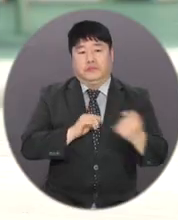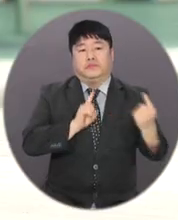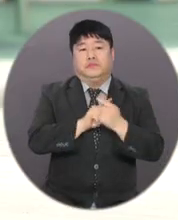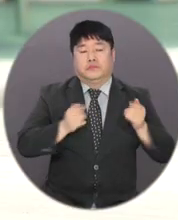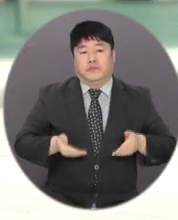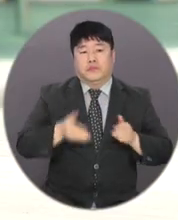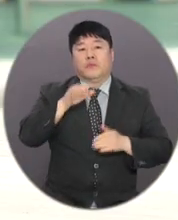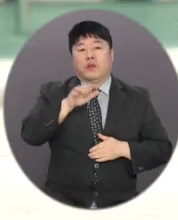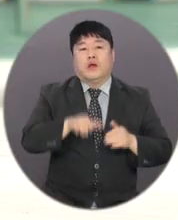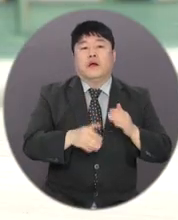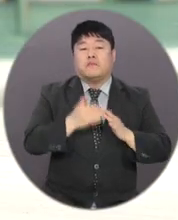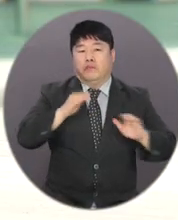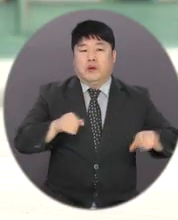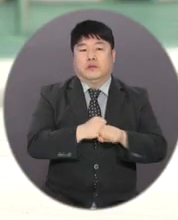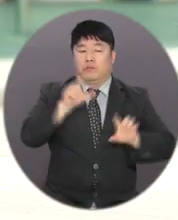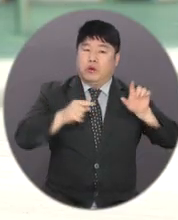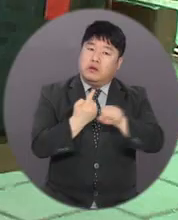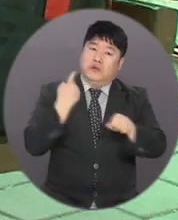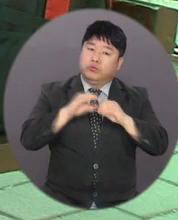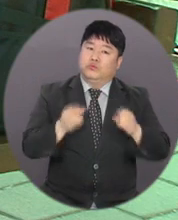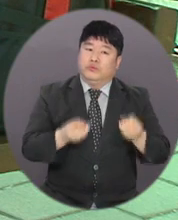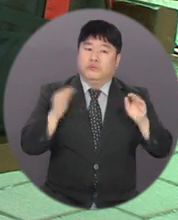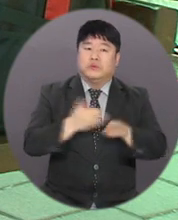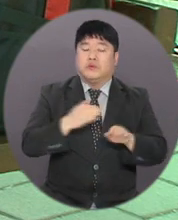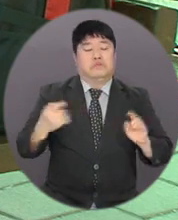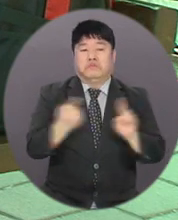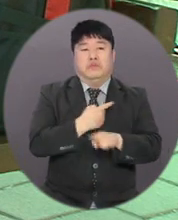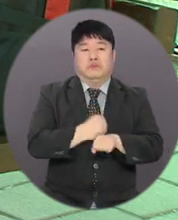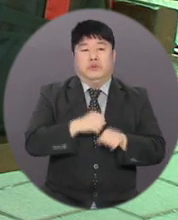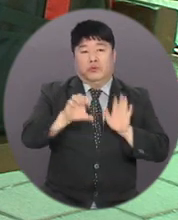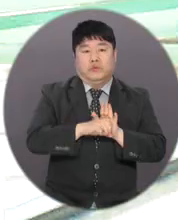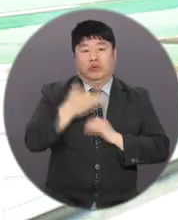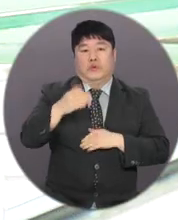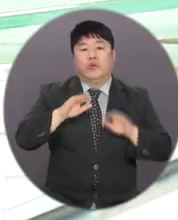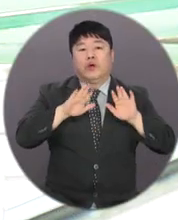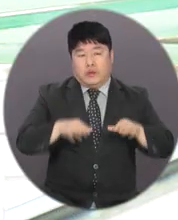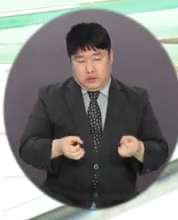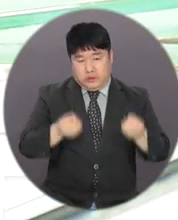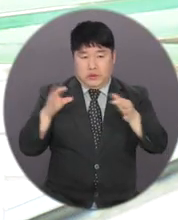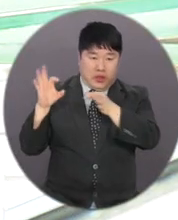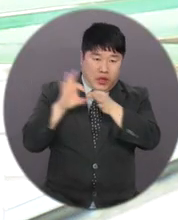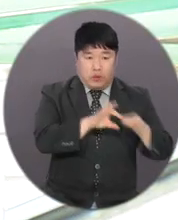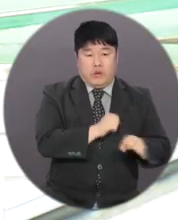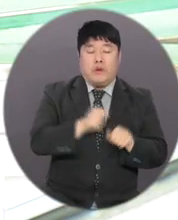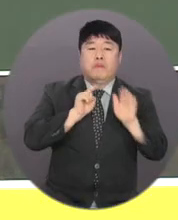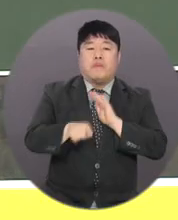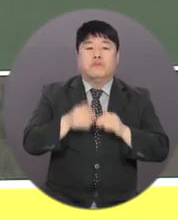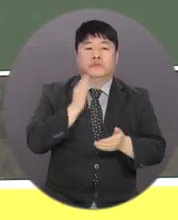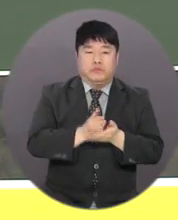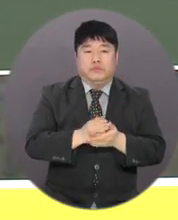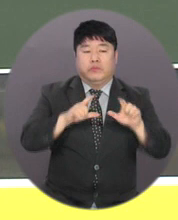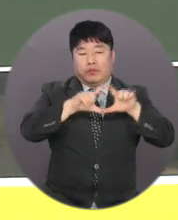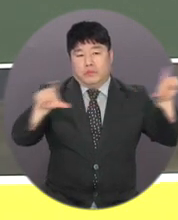고향 마을의 풍경도 지난 추석부터 달라졌습니다. 코로나19의 기세가 설 연휴까지 이어지면서 방문 자제를 호소하는